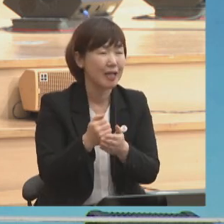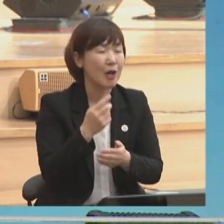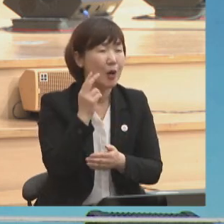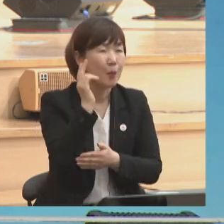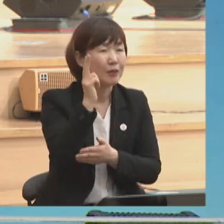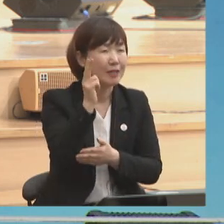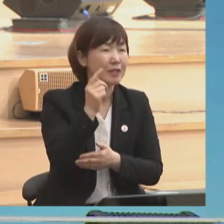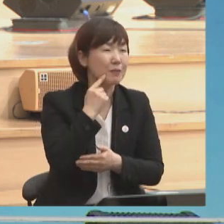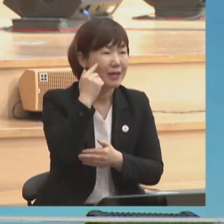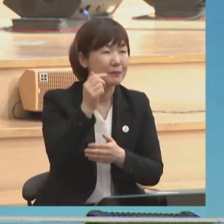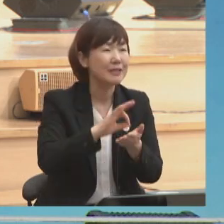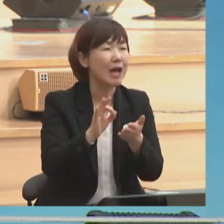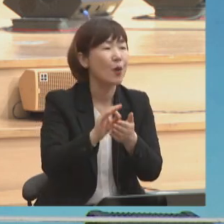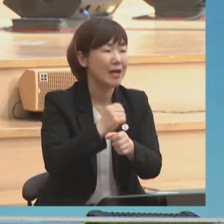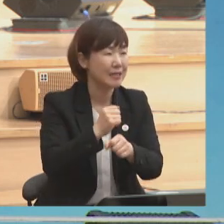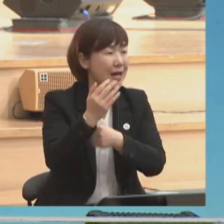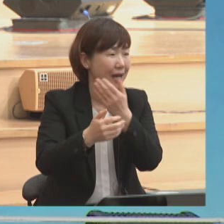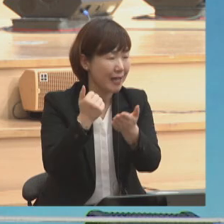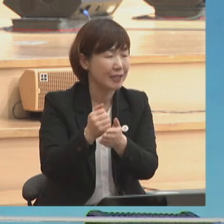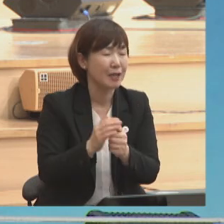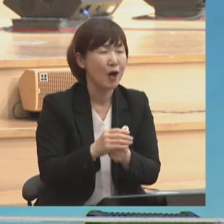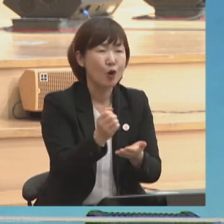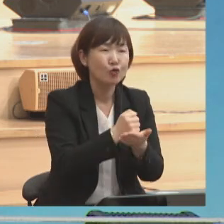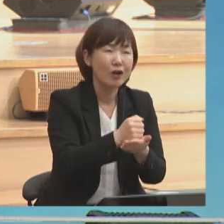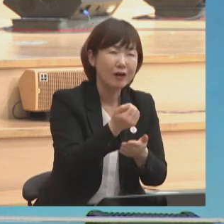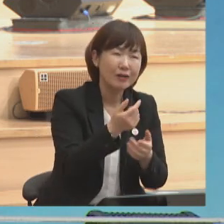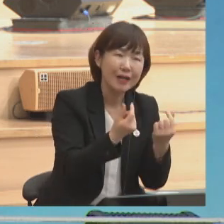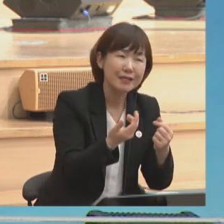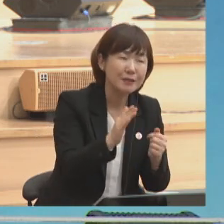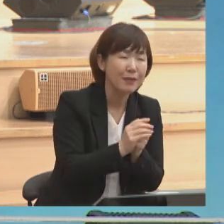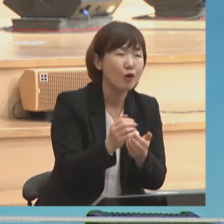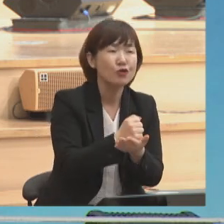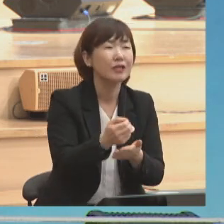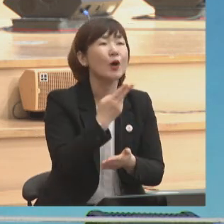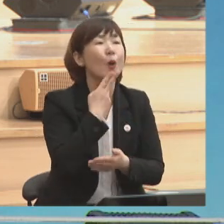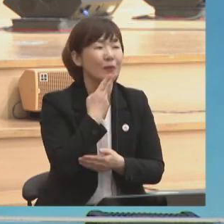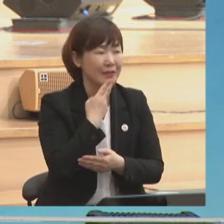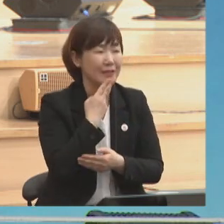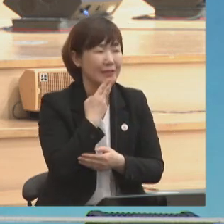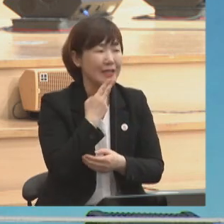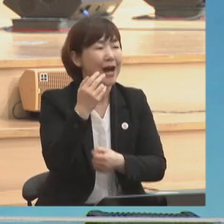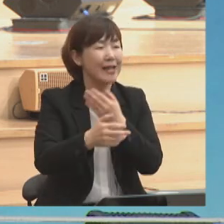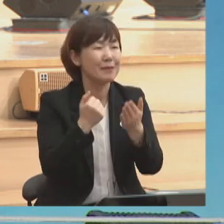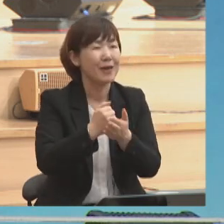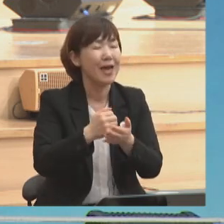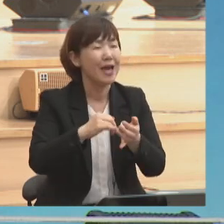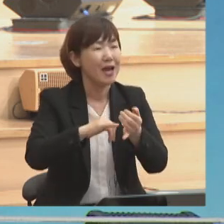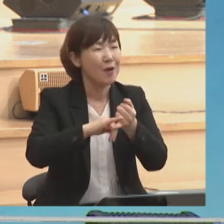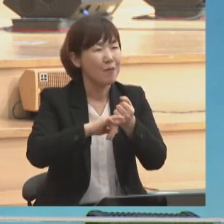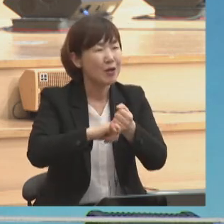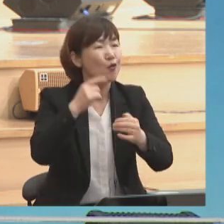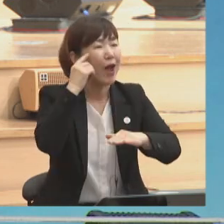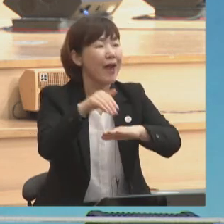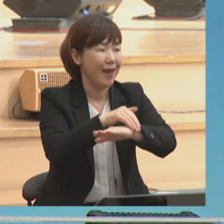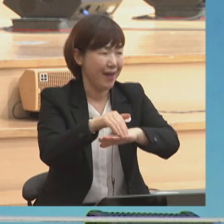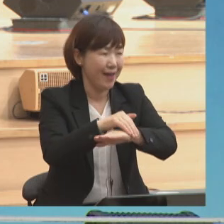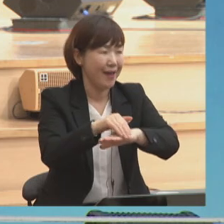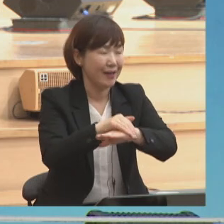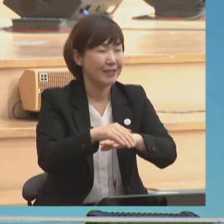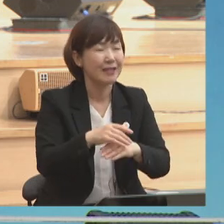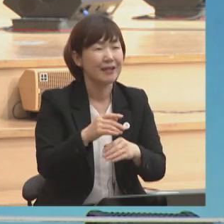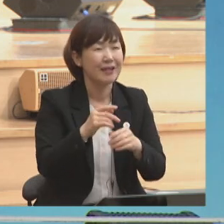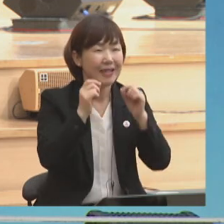하나님, 정말 우연 같지만 우연 같지 않는 오늘 일들, 저의 전도하지 않은 잘못을 깨닫게